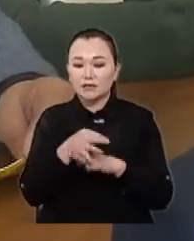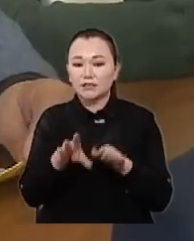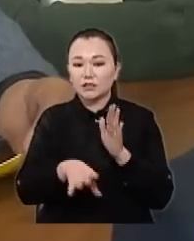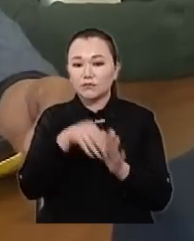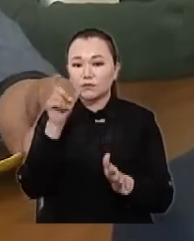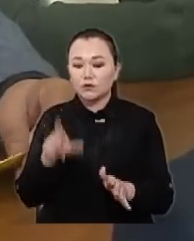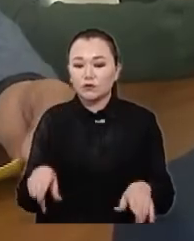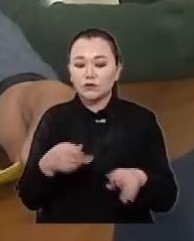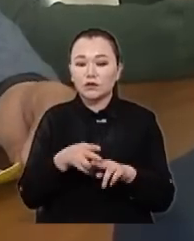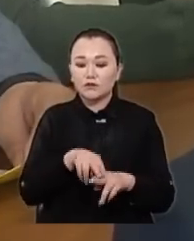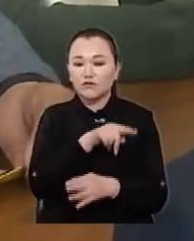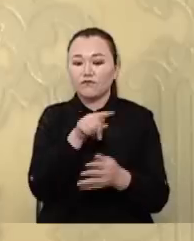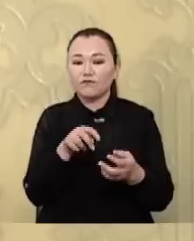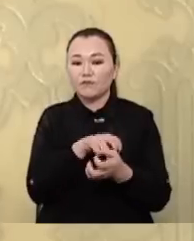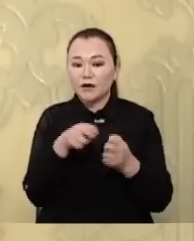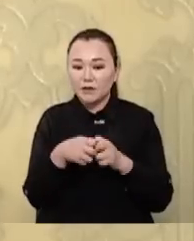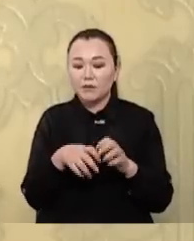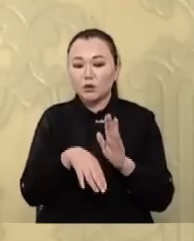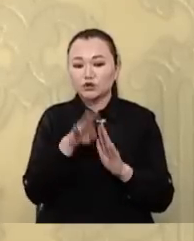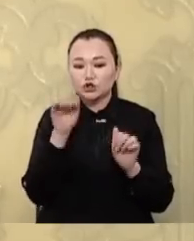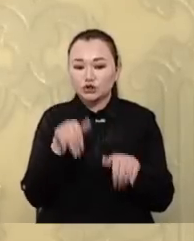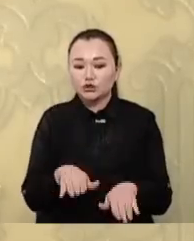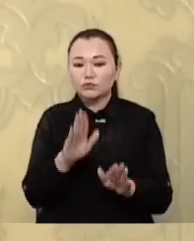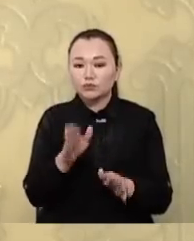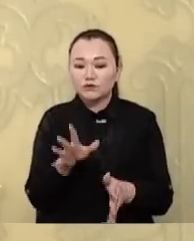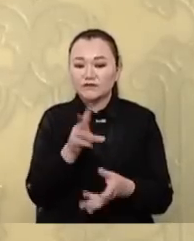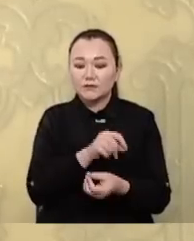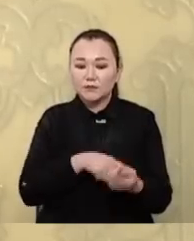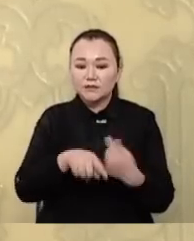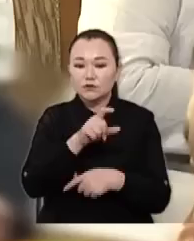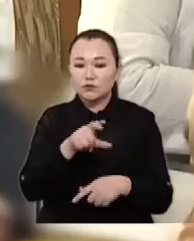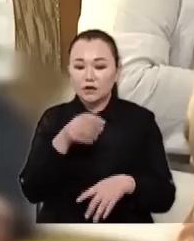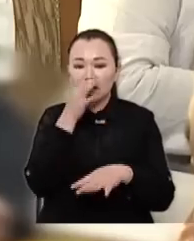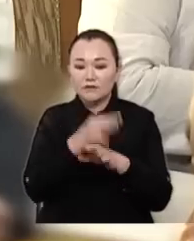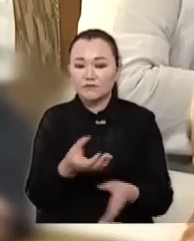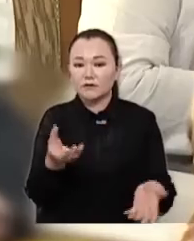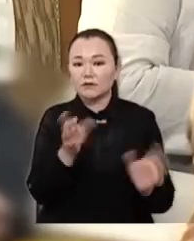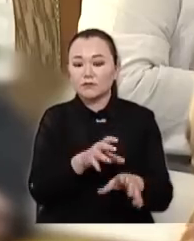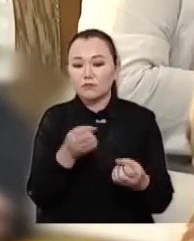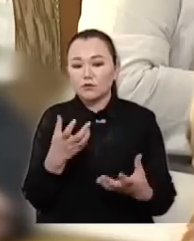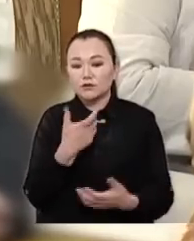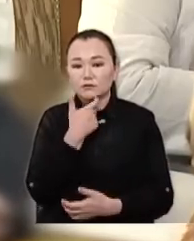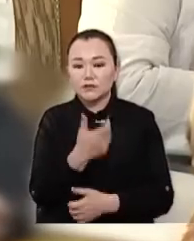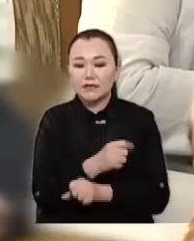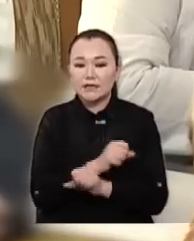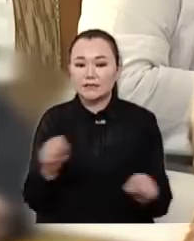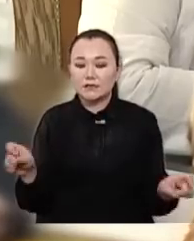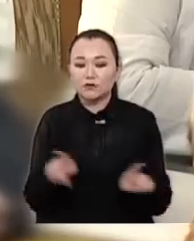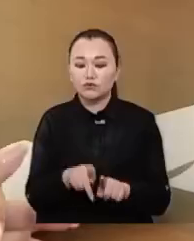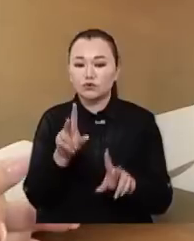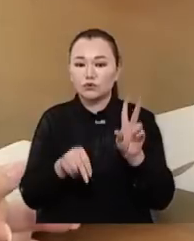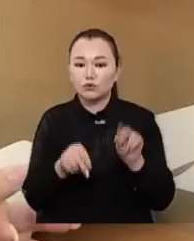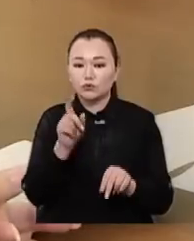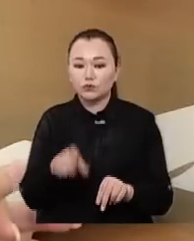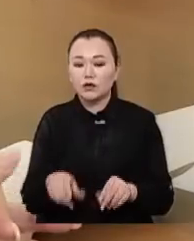ғана саладағы ахуал оңалып, нәтиже бермек. Демек, бәрін бизнес өкілдерінің мойнына артып қарап отыруға болмайды. Сондай-ақ, үміткерлер